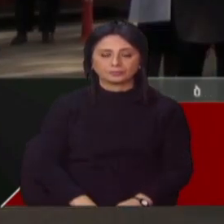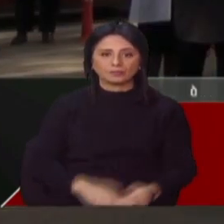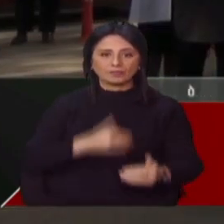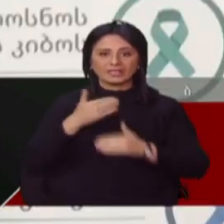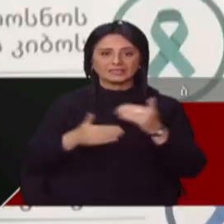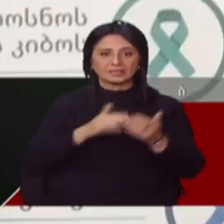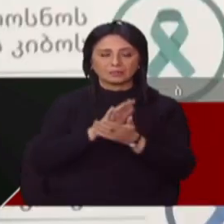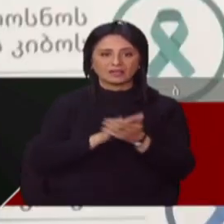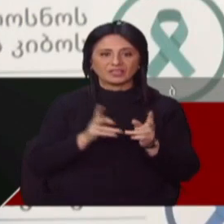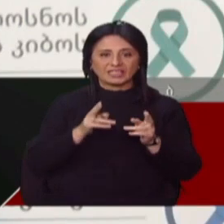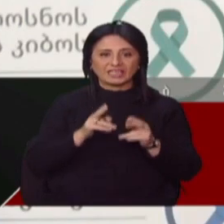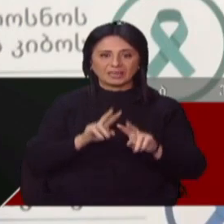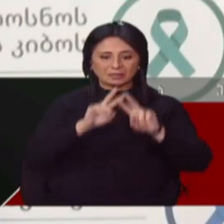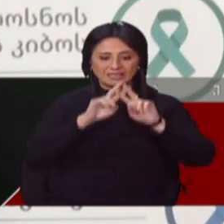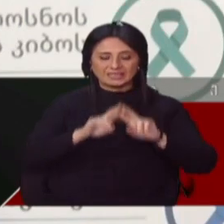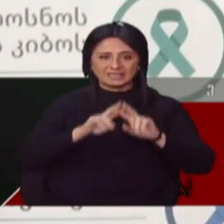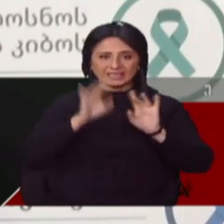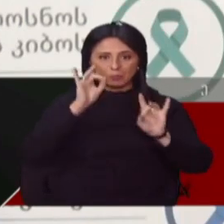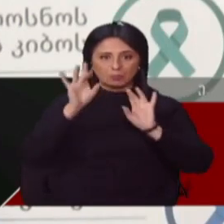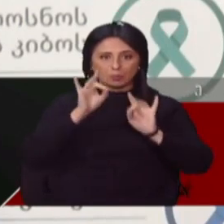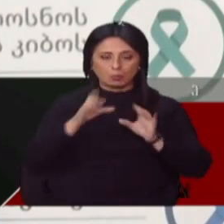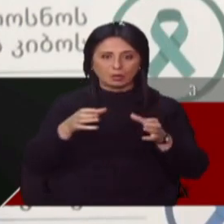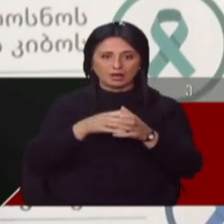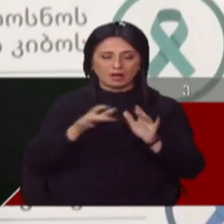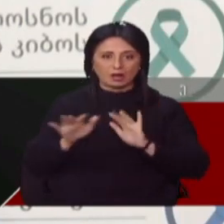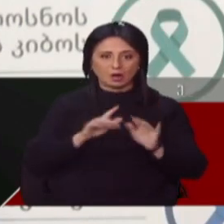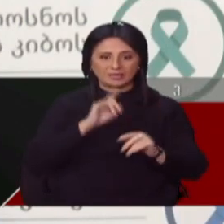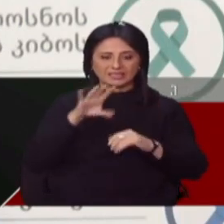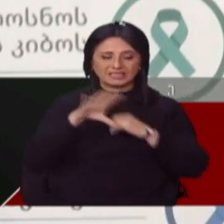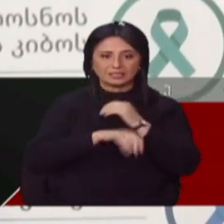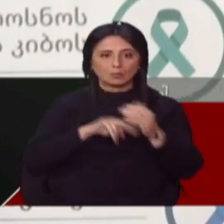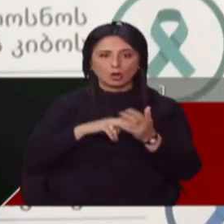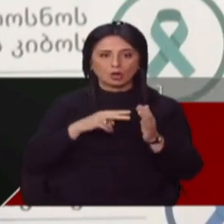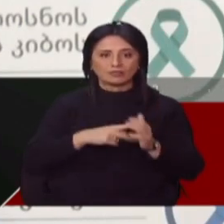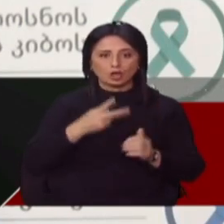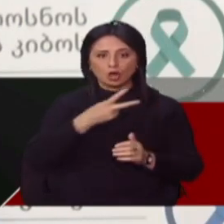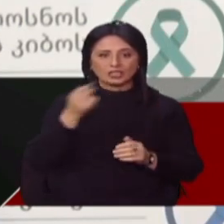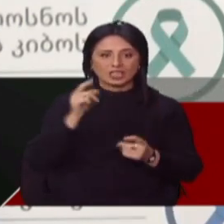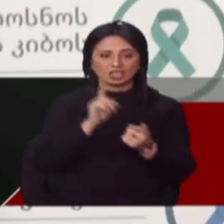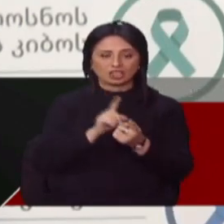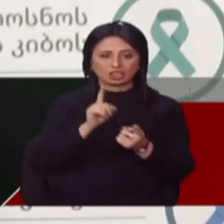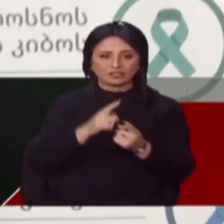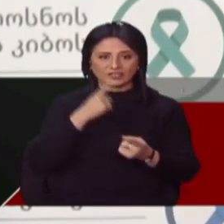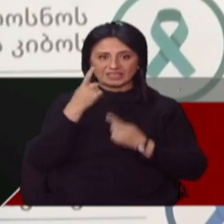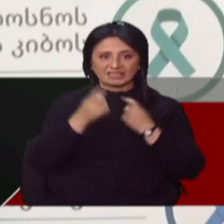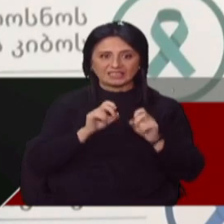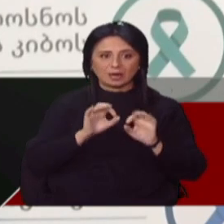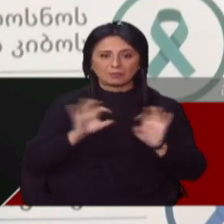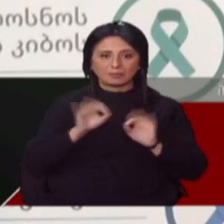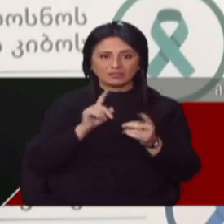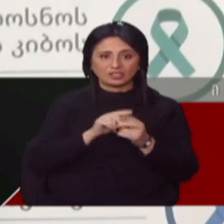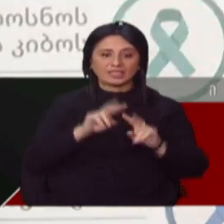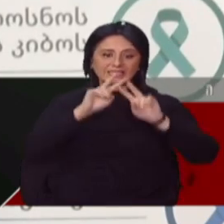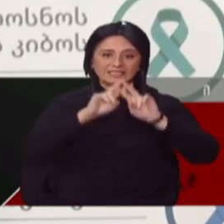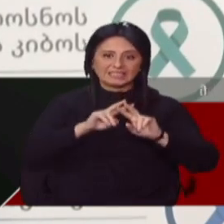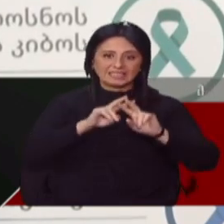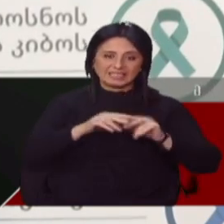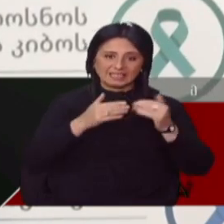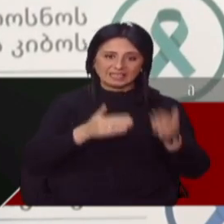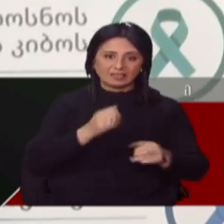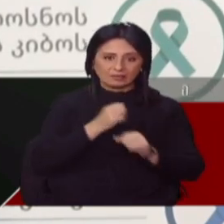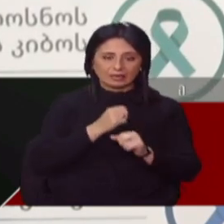Წარმატებით გრძელდება კიბო სკრინინგის პოპულარიზაციის ეროვნული კამპანია. წლის ბოლომდე დაგეგმილი არის 21 შეხვედრა, საინფორმაციო შეხვედრა და ასევე სკრინინგ აქციები.